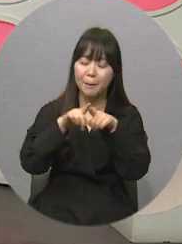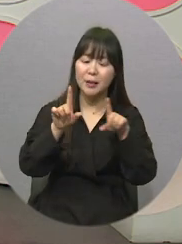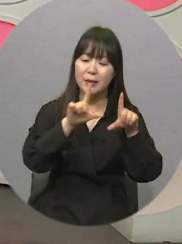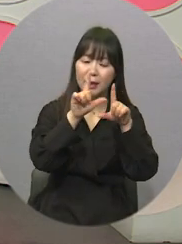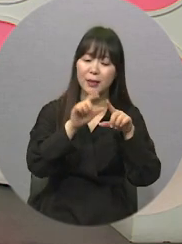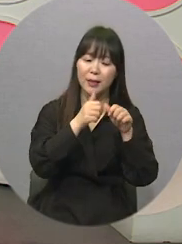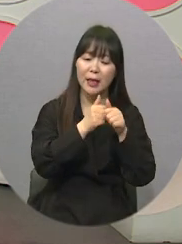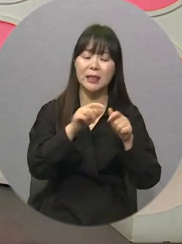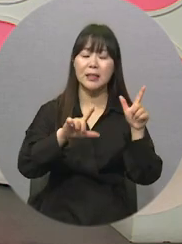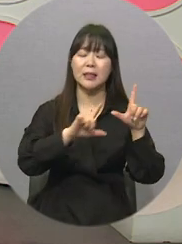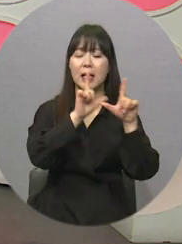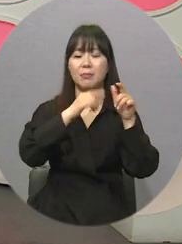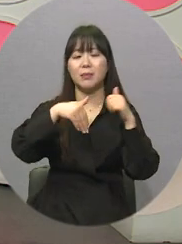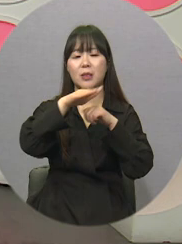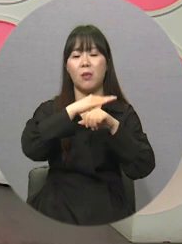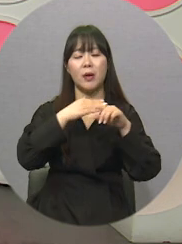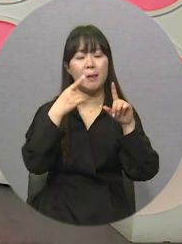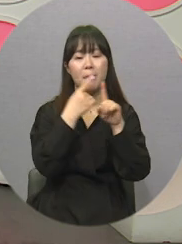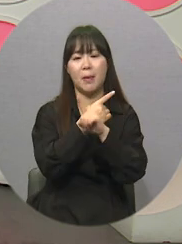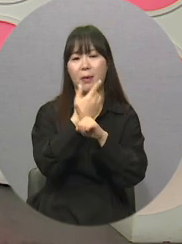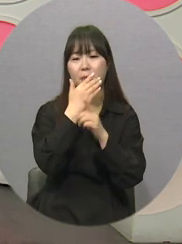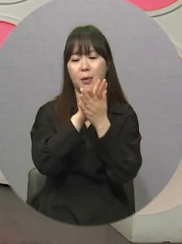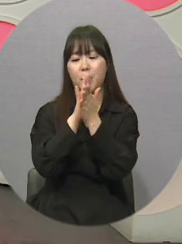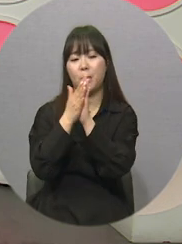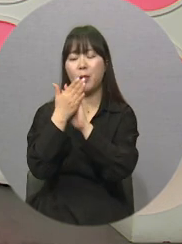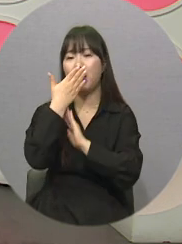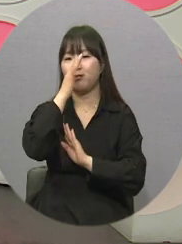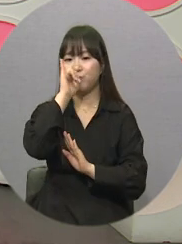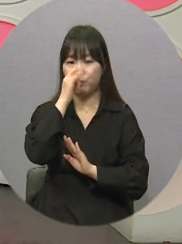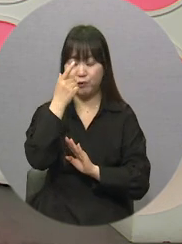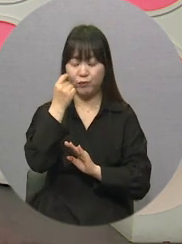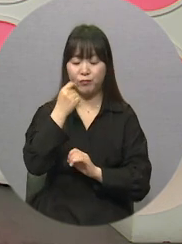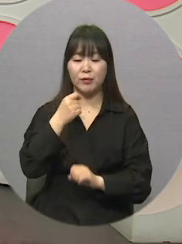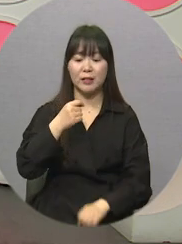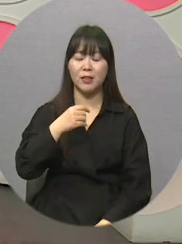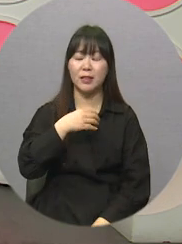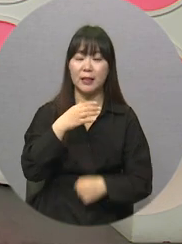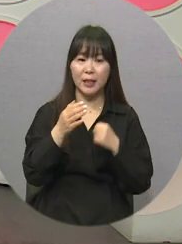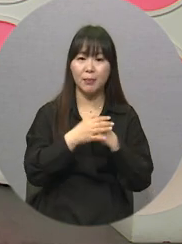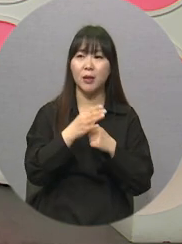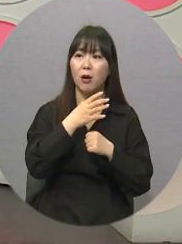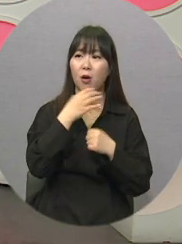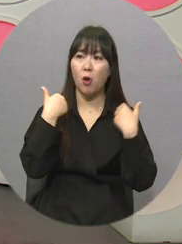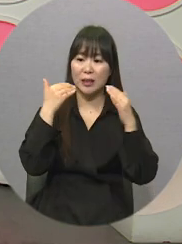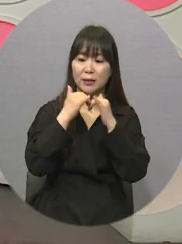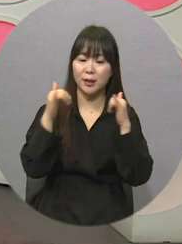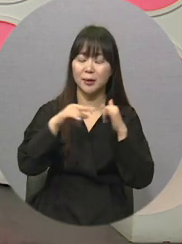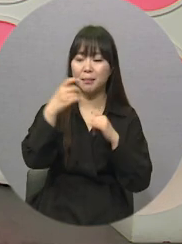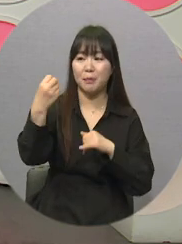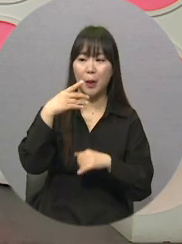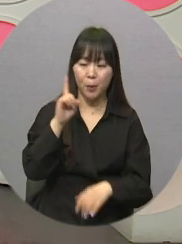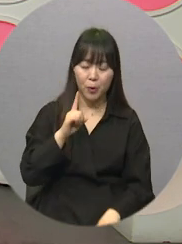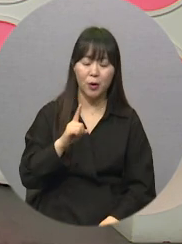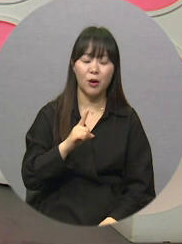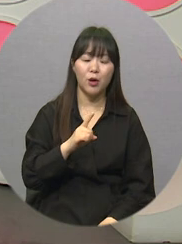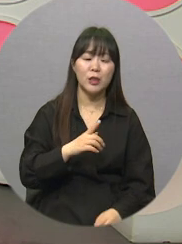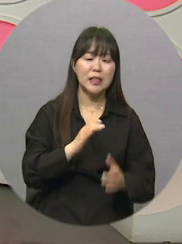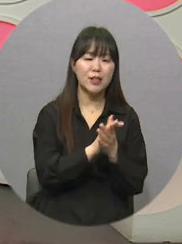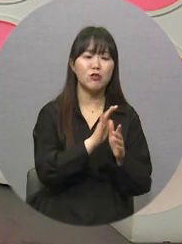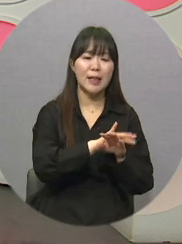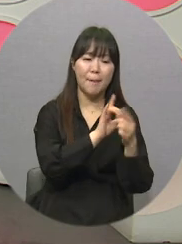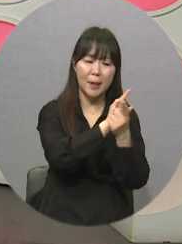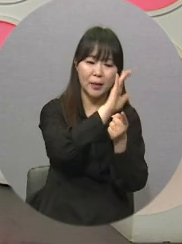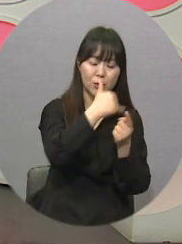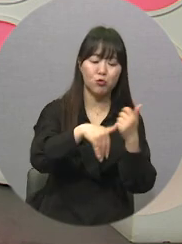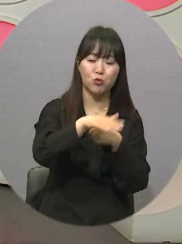참 많이 바뀌는 것 같다는 생각을 해요. 그래서 어른들이 옛날부터 친구를 잘 만나야 된다, 뭐 주위 좋은 사람들을